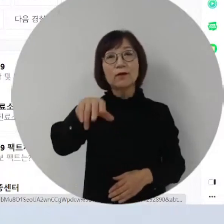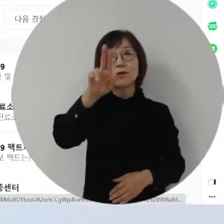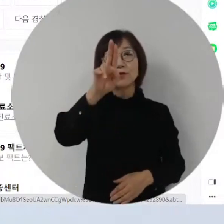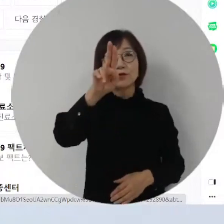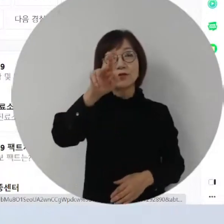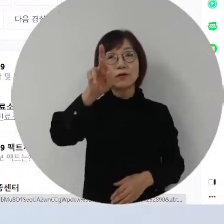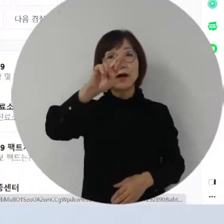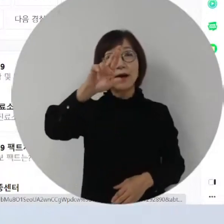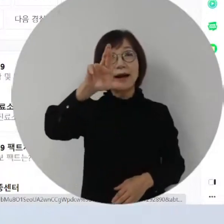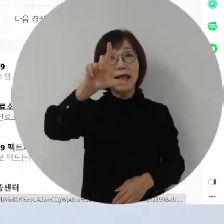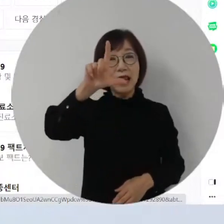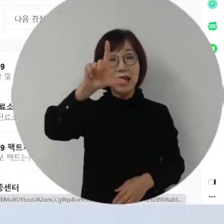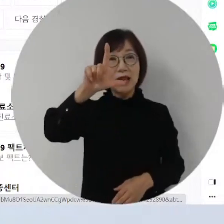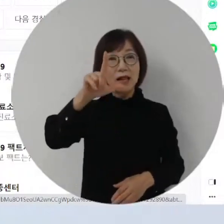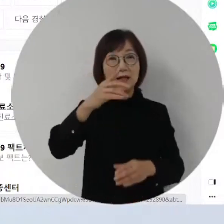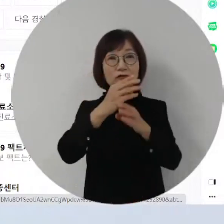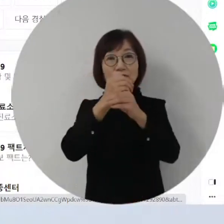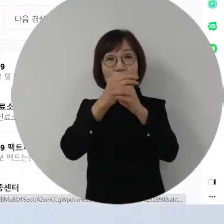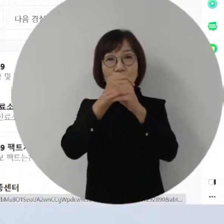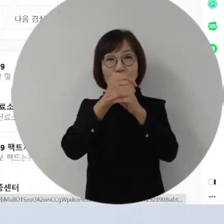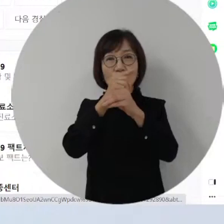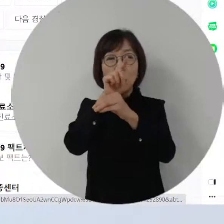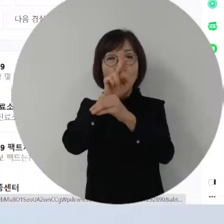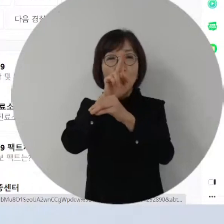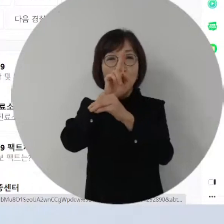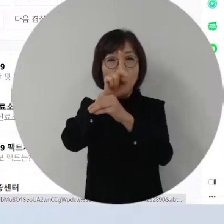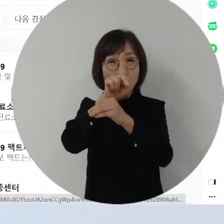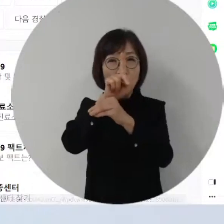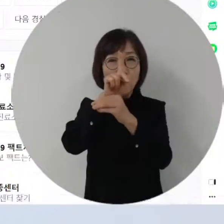링크 부분에서 마우스 오른쪽 버튼.